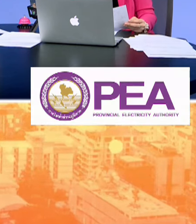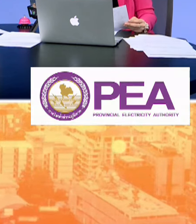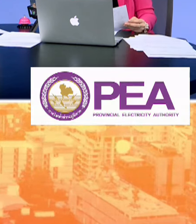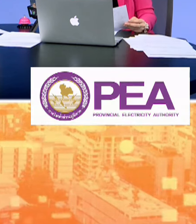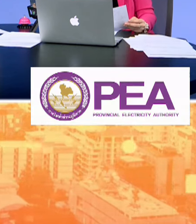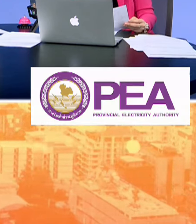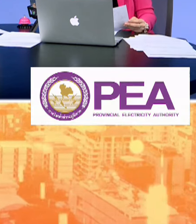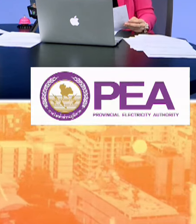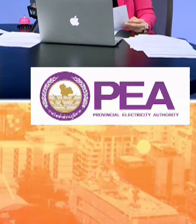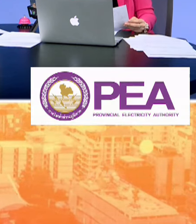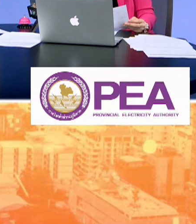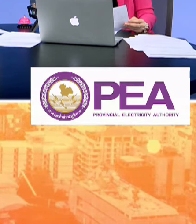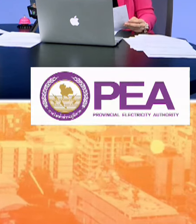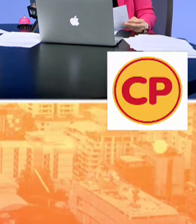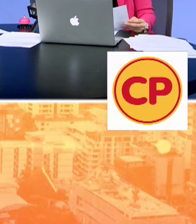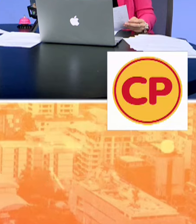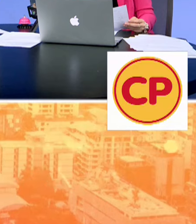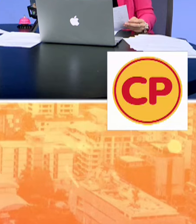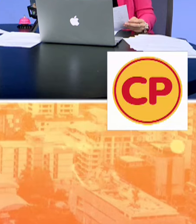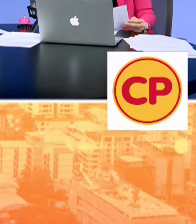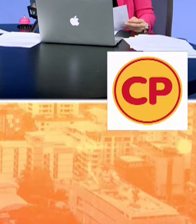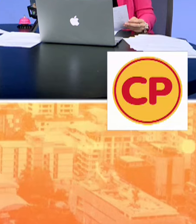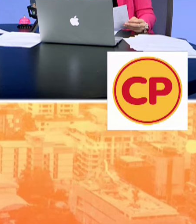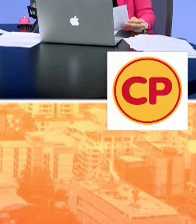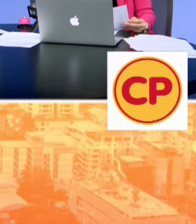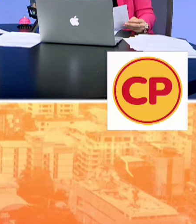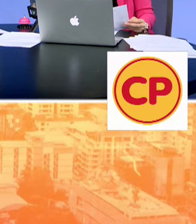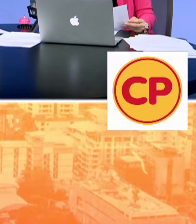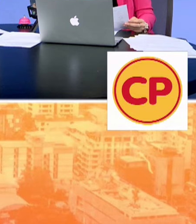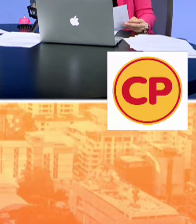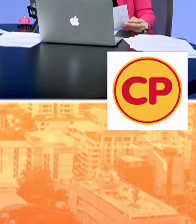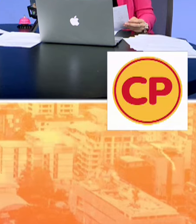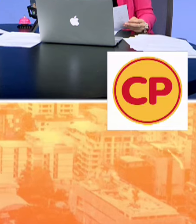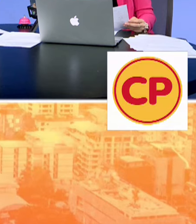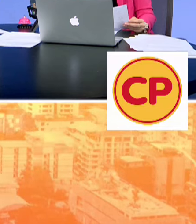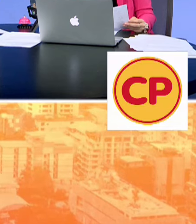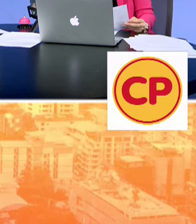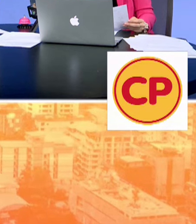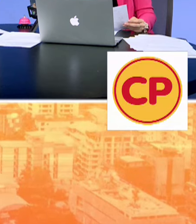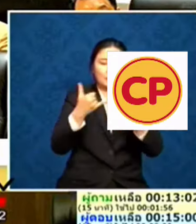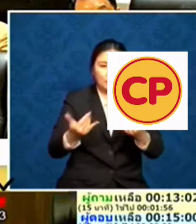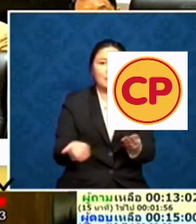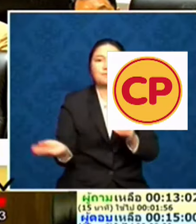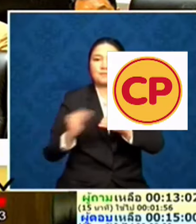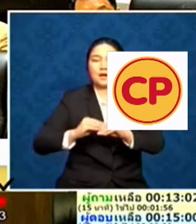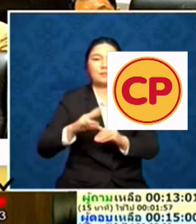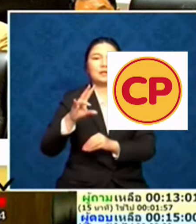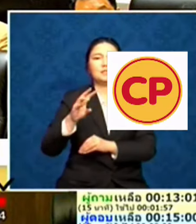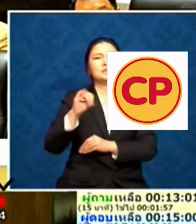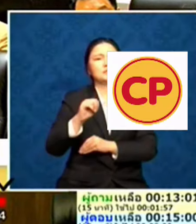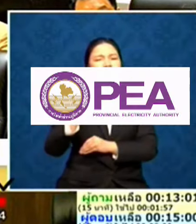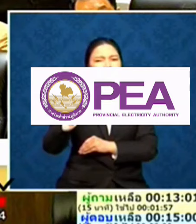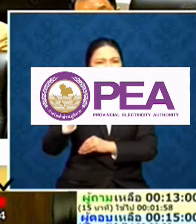ณีที่ครม.มีมติเมื่อ18มิถุนายนเกี่ยวกับมาตรการกระตุ้นเศรษฐกิจผ่านภาคอสังหาริมทรัพย์นะคะรวมไปถึงเรื่